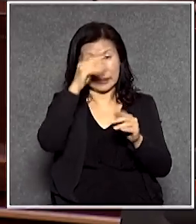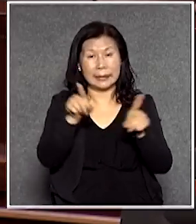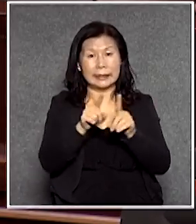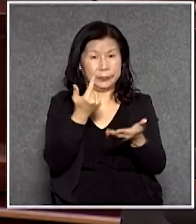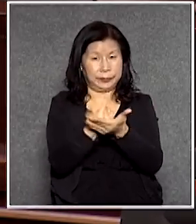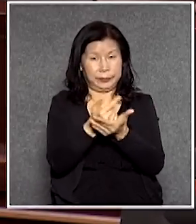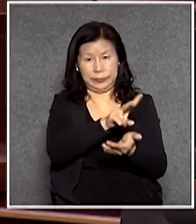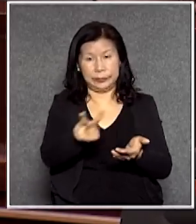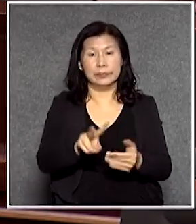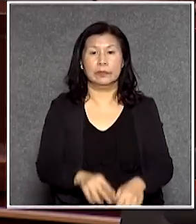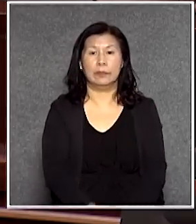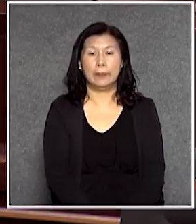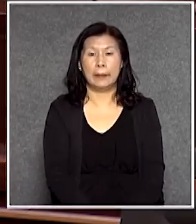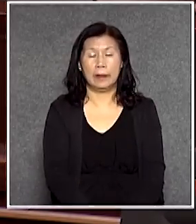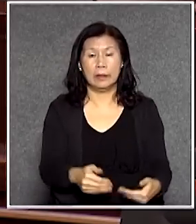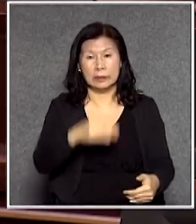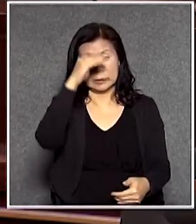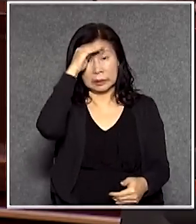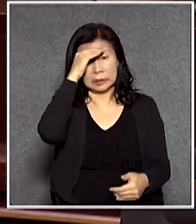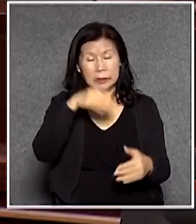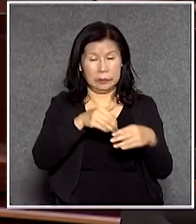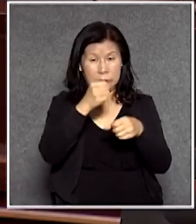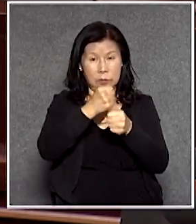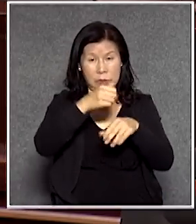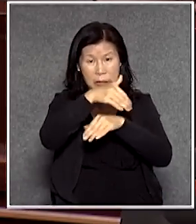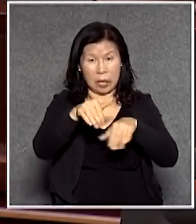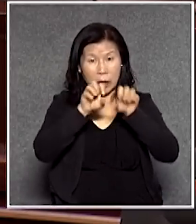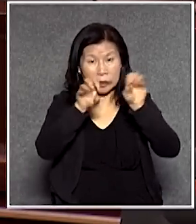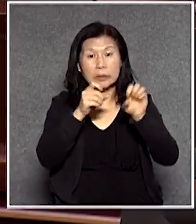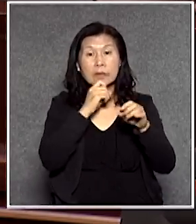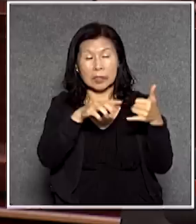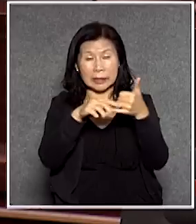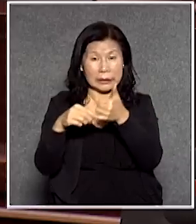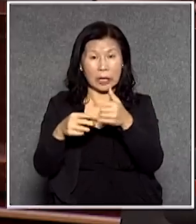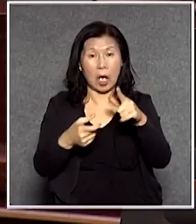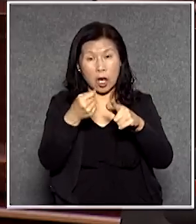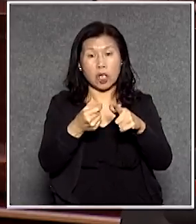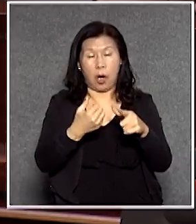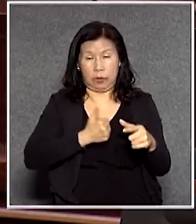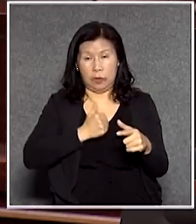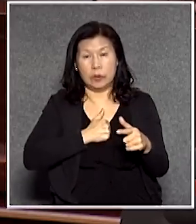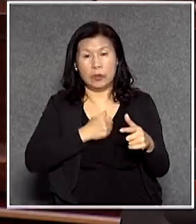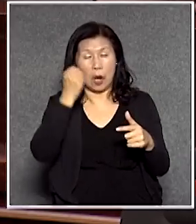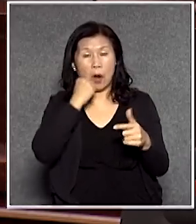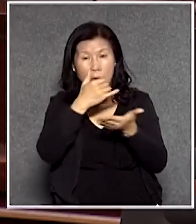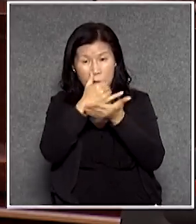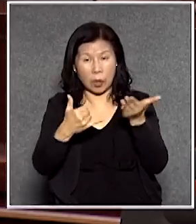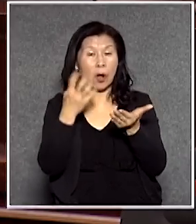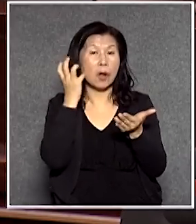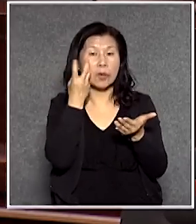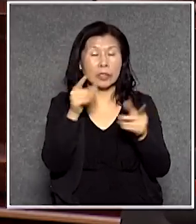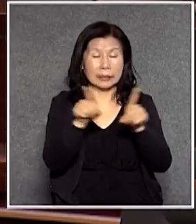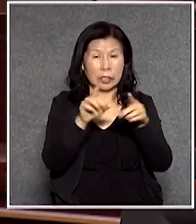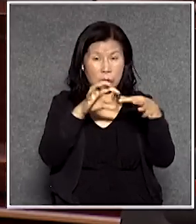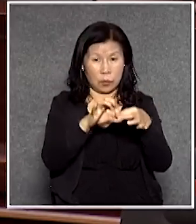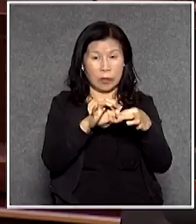要。現時警隊對施政報告裏面提出的延長公務員退休年齡的問題，和一向關注的